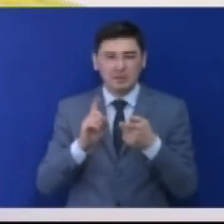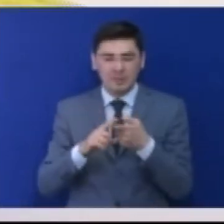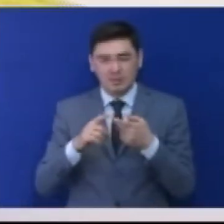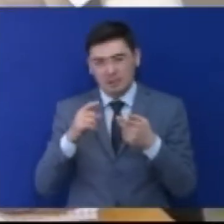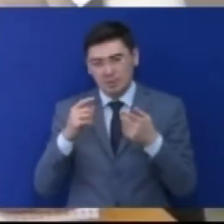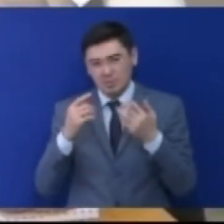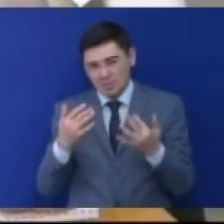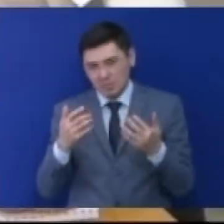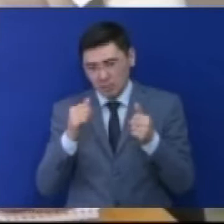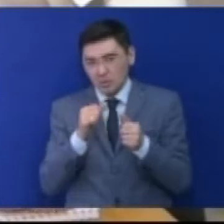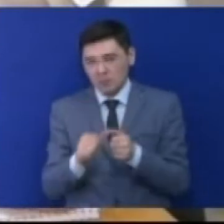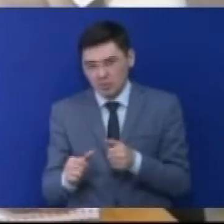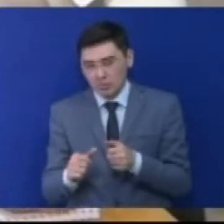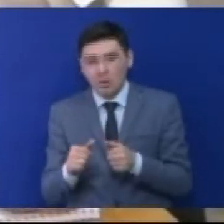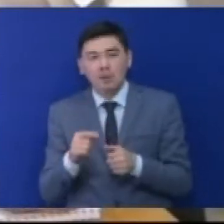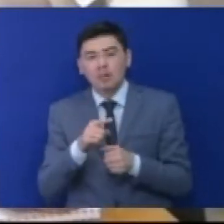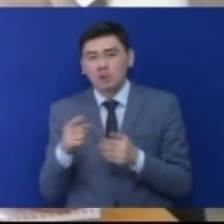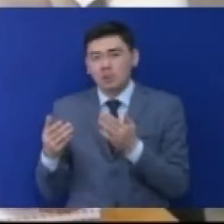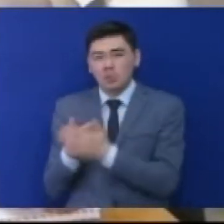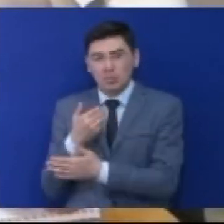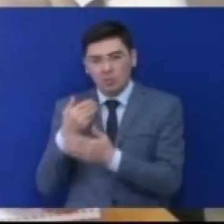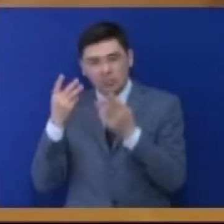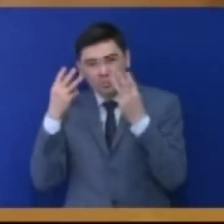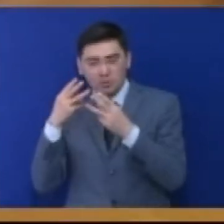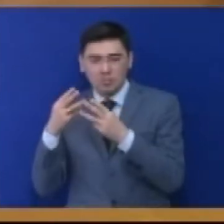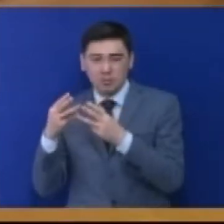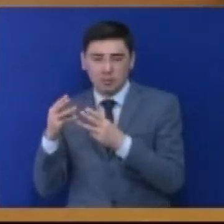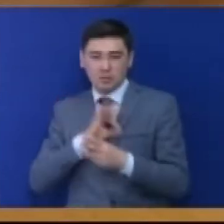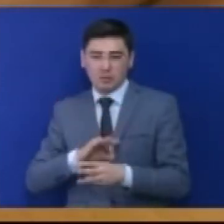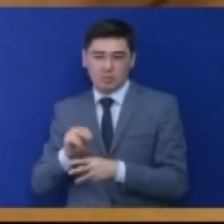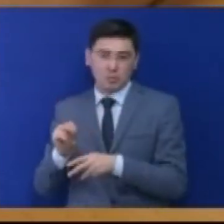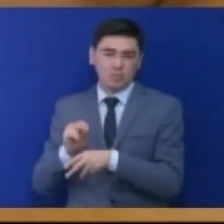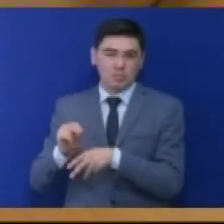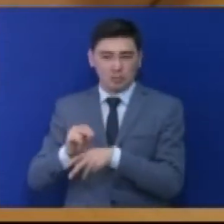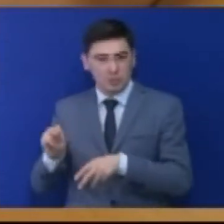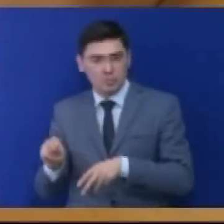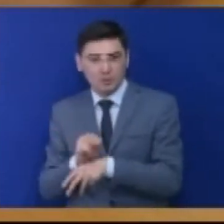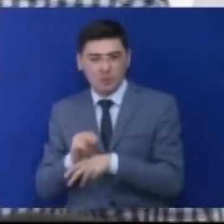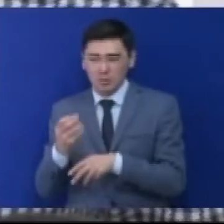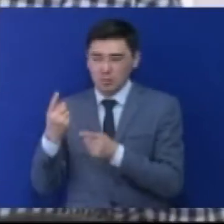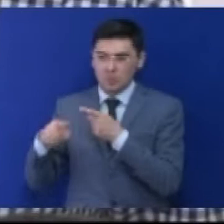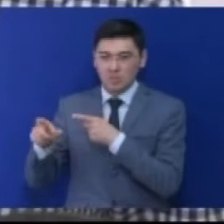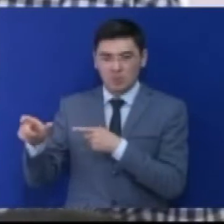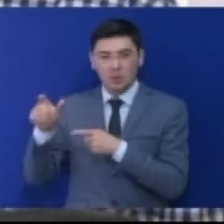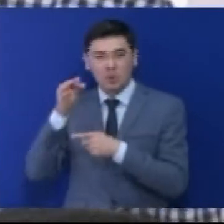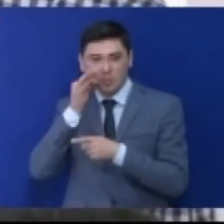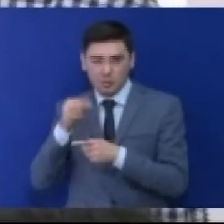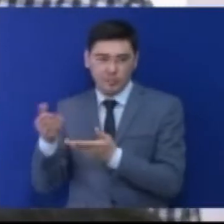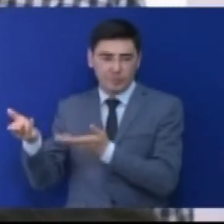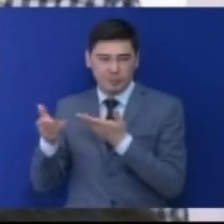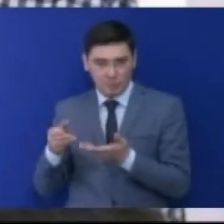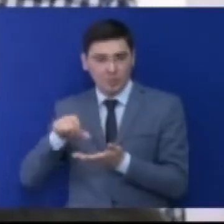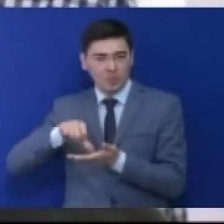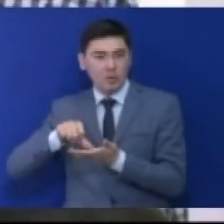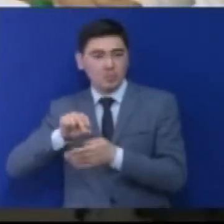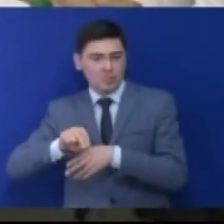развитии, с использованием новых методов и применением опыта других специалистов. Семинар был организован в рамках проекта «Разные